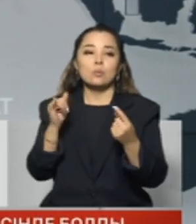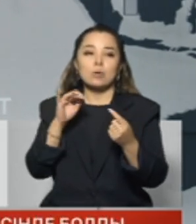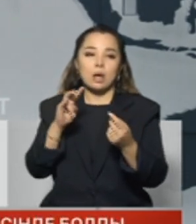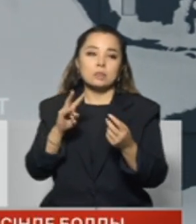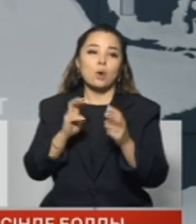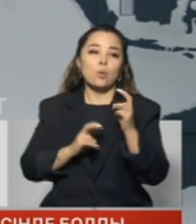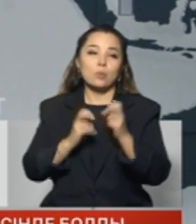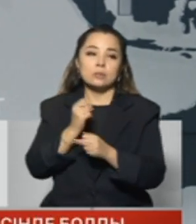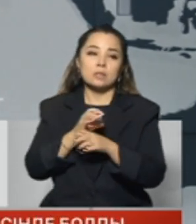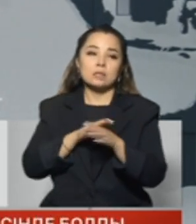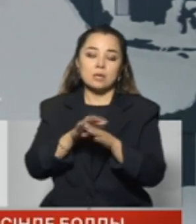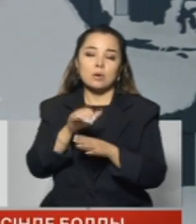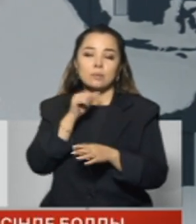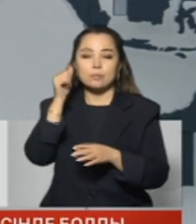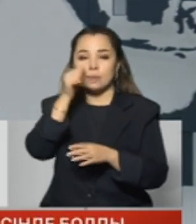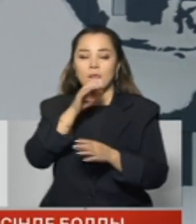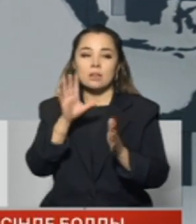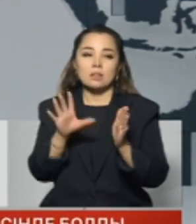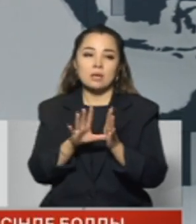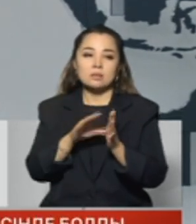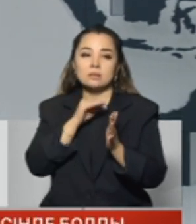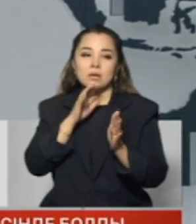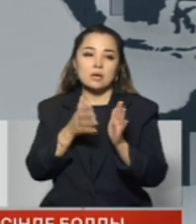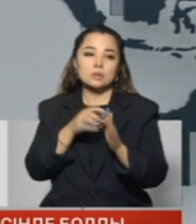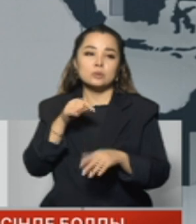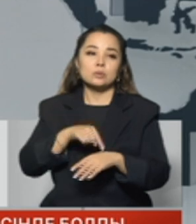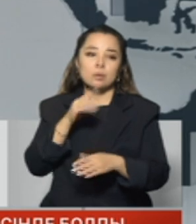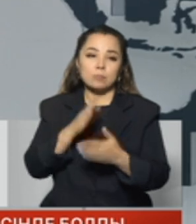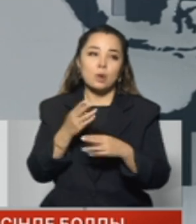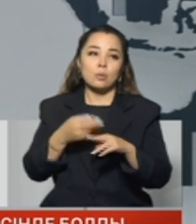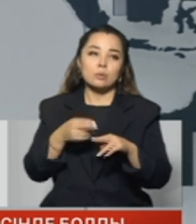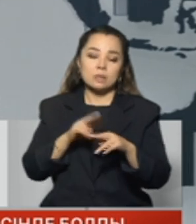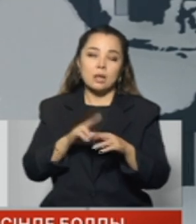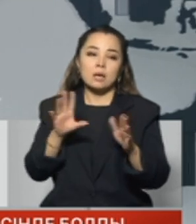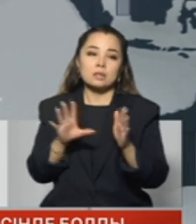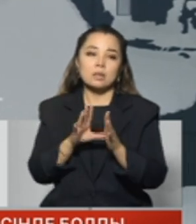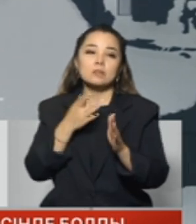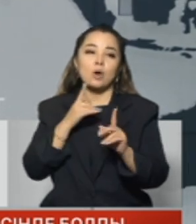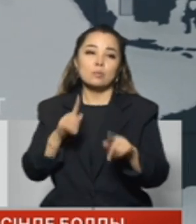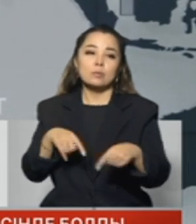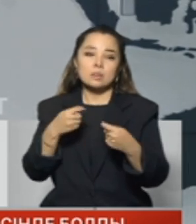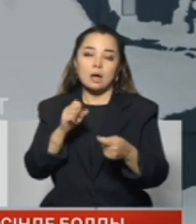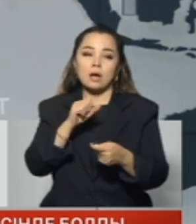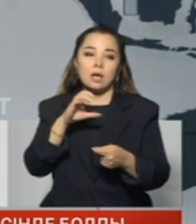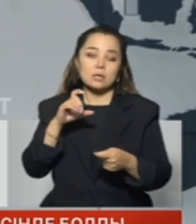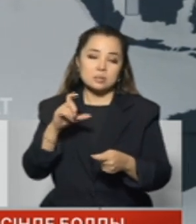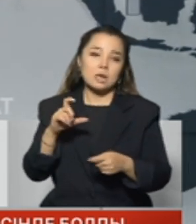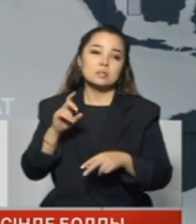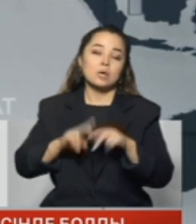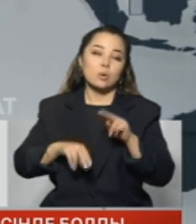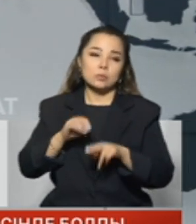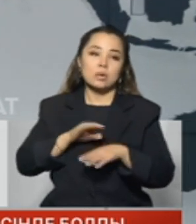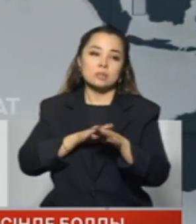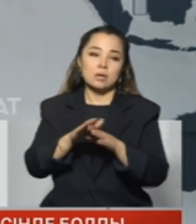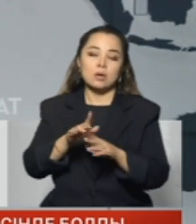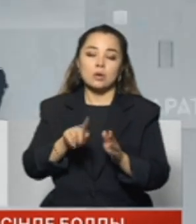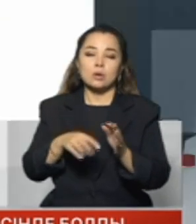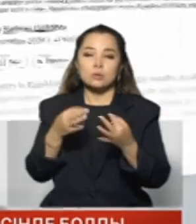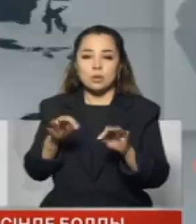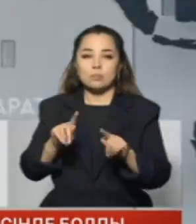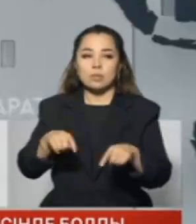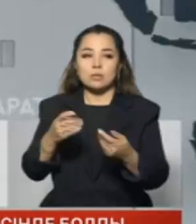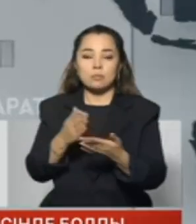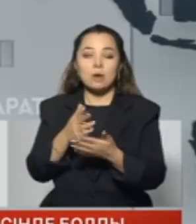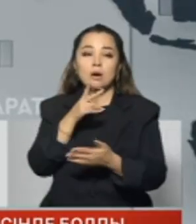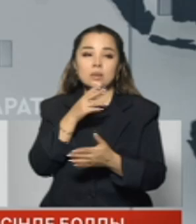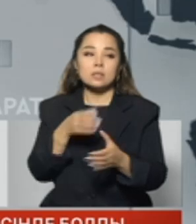өндіруші болғанымен былтыр энергия тапшылығын сезіне бастаған. Сондықтан дауыс берушілер бүгін АЭС құрылысына рұқсат беру мәселесін шешеді.